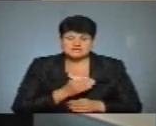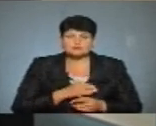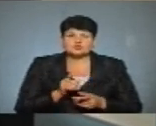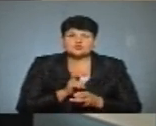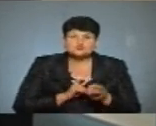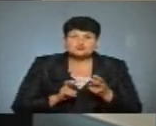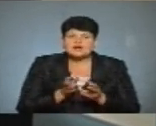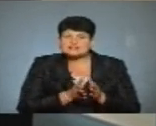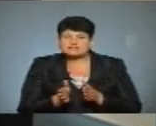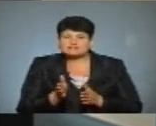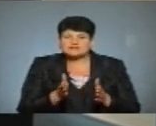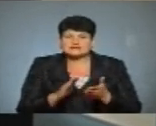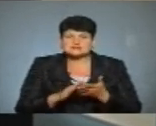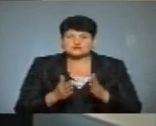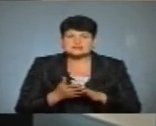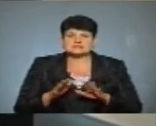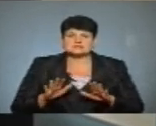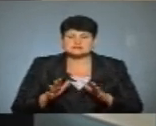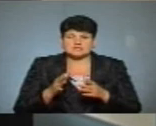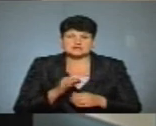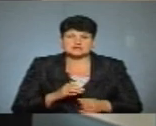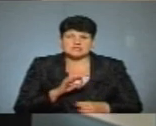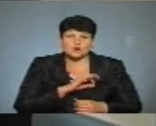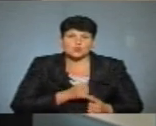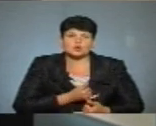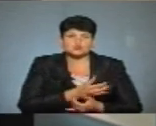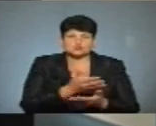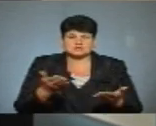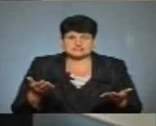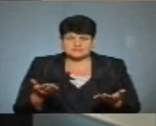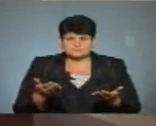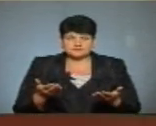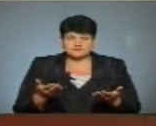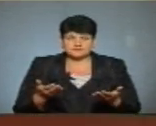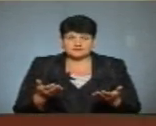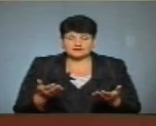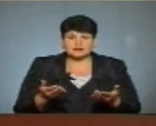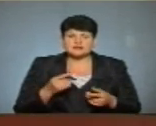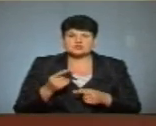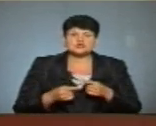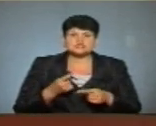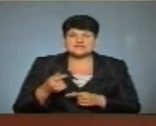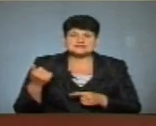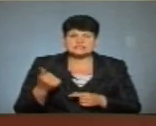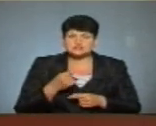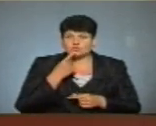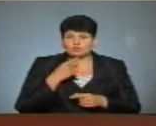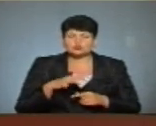шукати вихід ситуації, яка склалася на користь нас усіх. Якщо все ж таки через тиждень